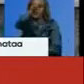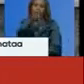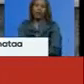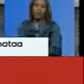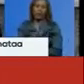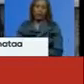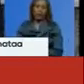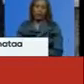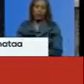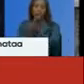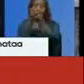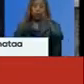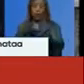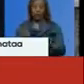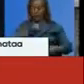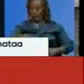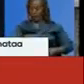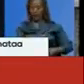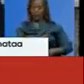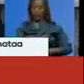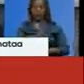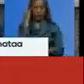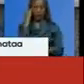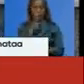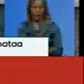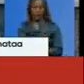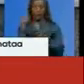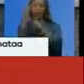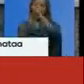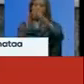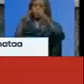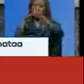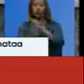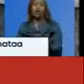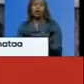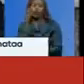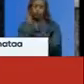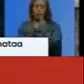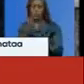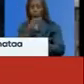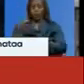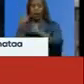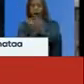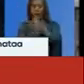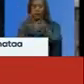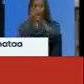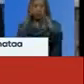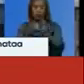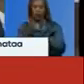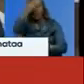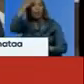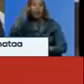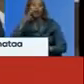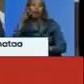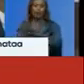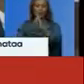ይገባናልም። ዴሞክራሲ ለእኛ ባዕድ ሐሳብ አይደለም። በዓለም ውስጥ በብዙ ማኅበረሰቦችና ሀገራት ዴሞክራሲ በማይታወቅበት